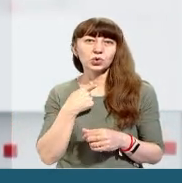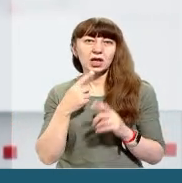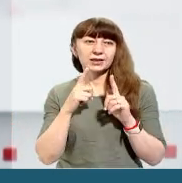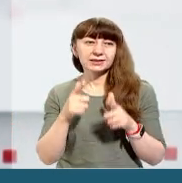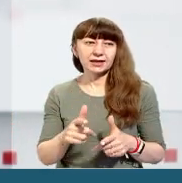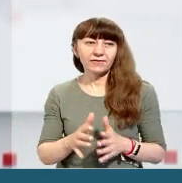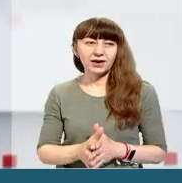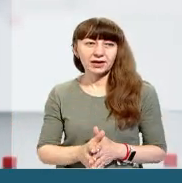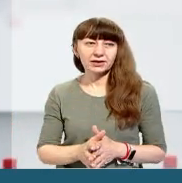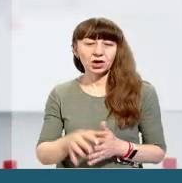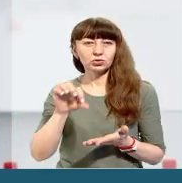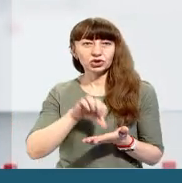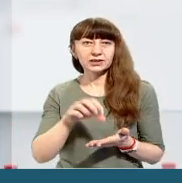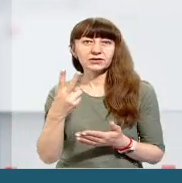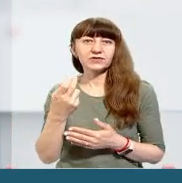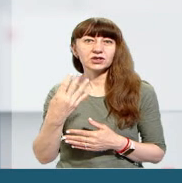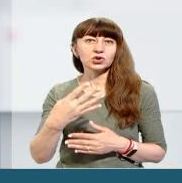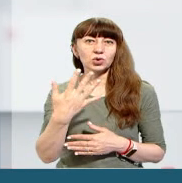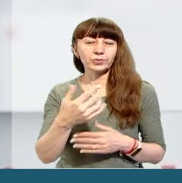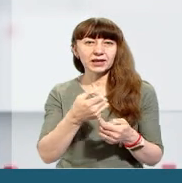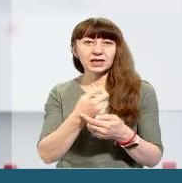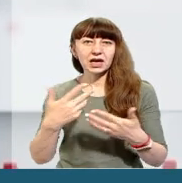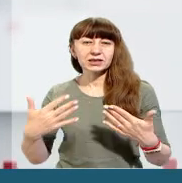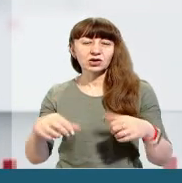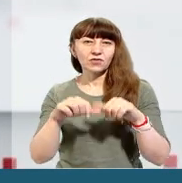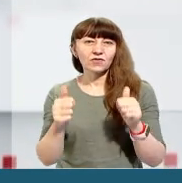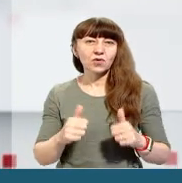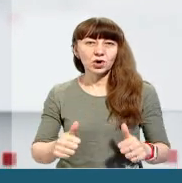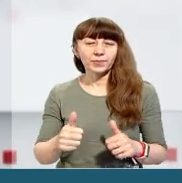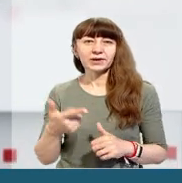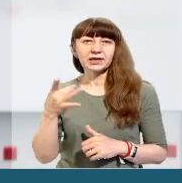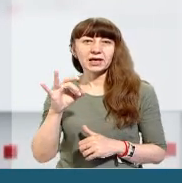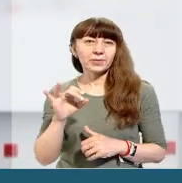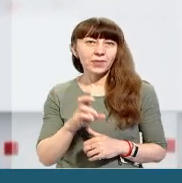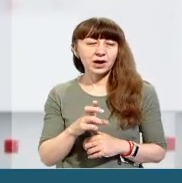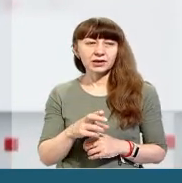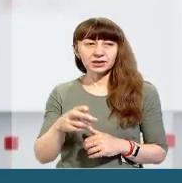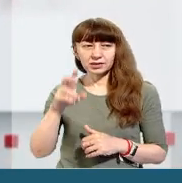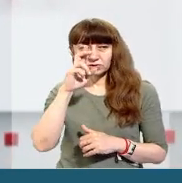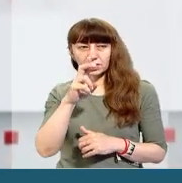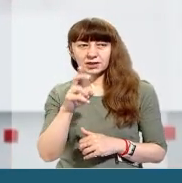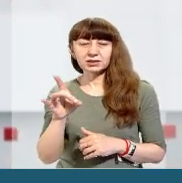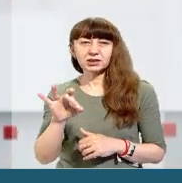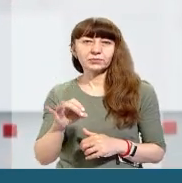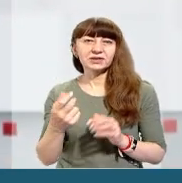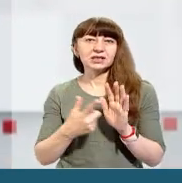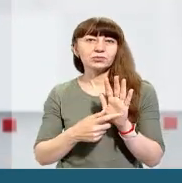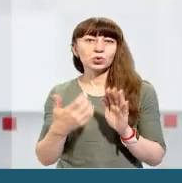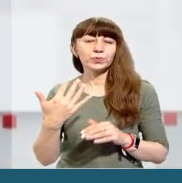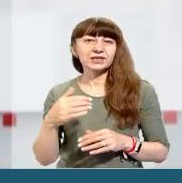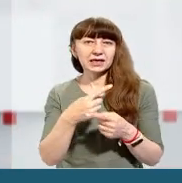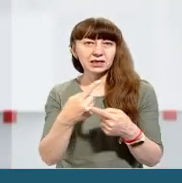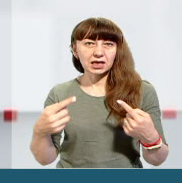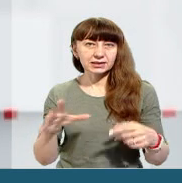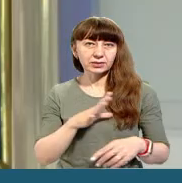әнұранның 750 үлгісі байқауға қатысқан. 2007 жылы 4-ші маусымда қабылданған мемлекеттік рәміздер туралы